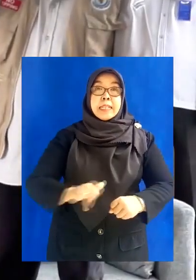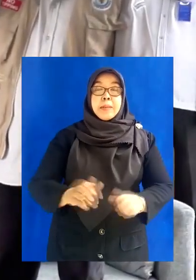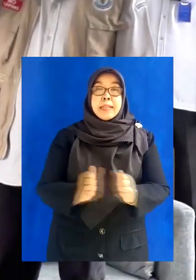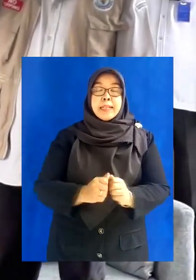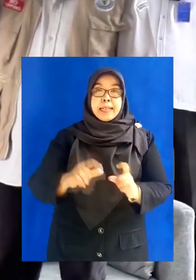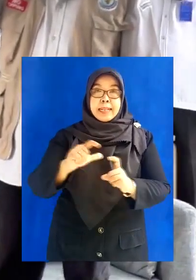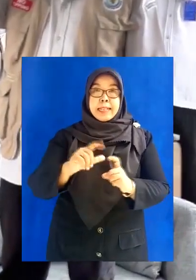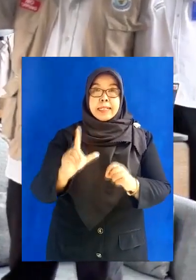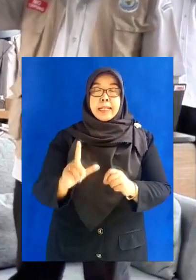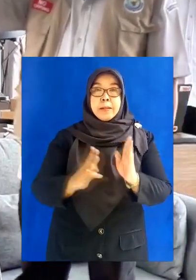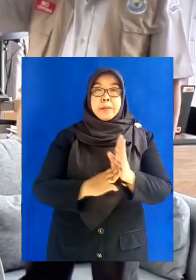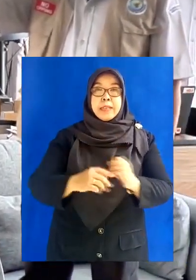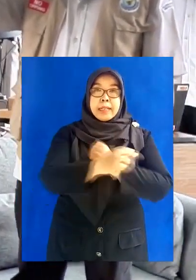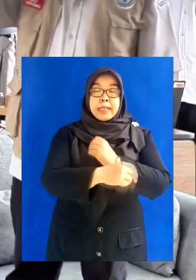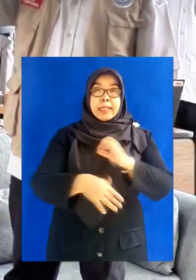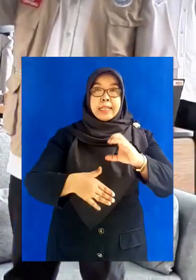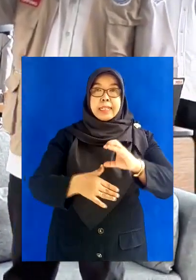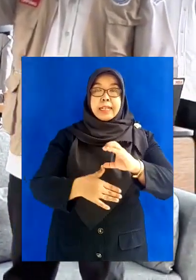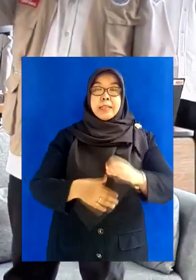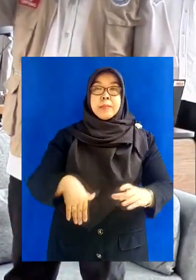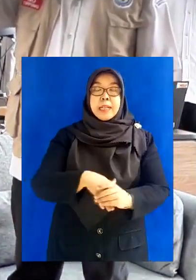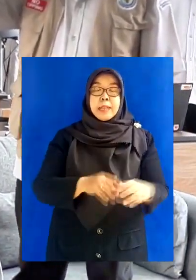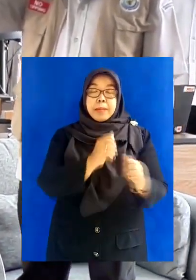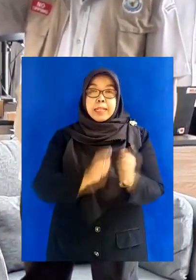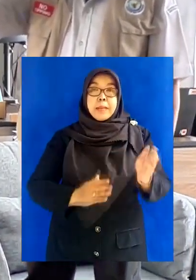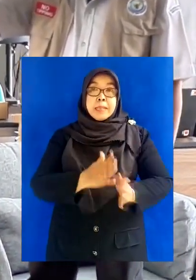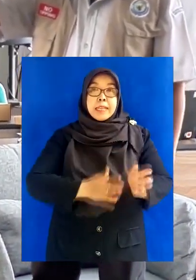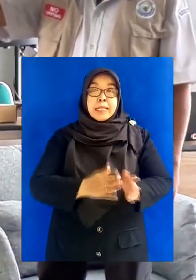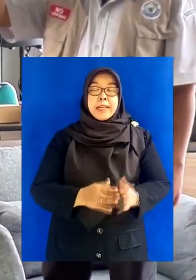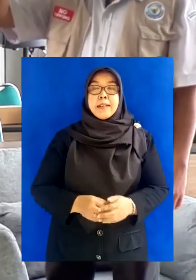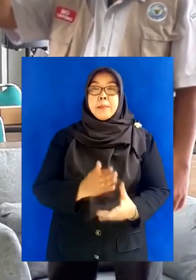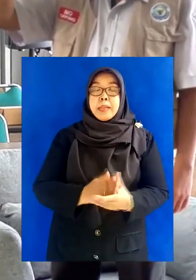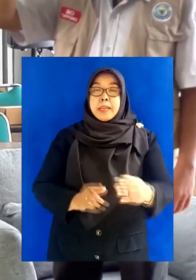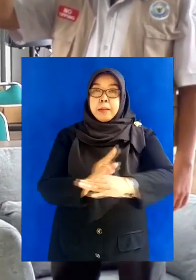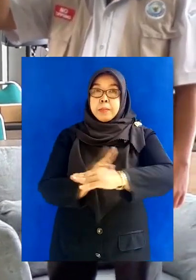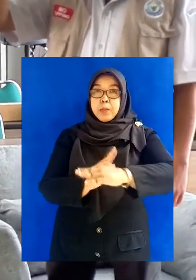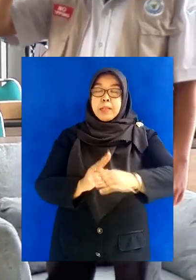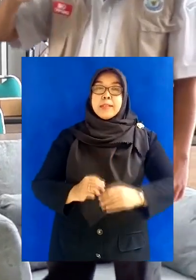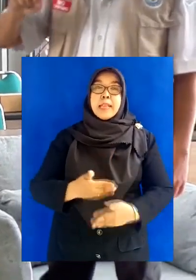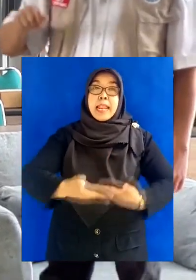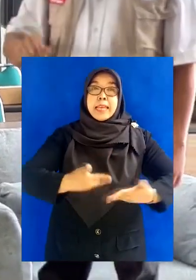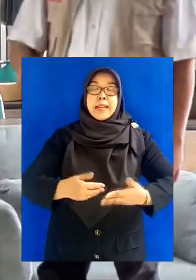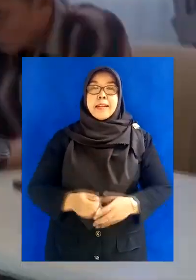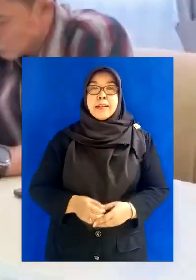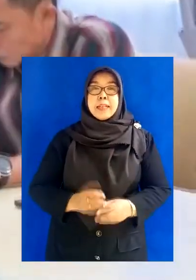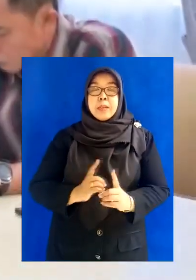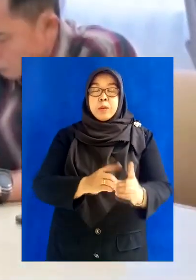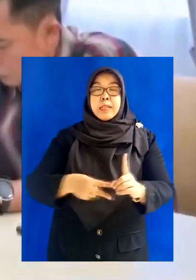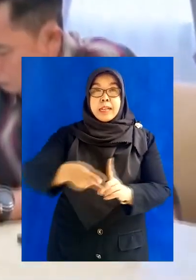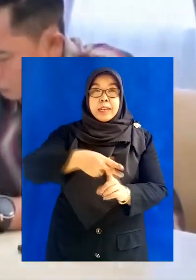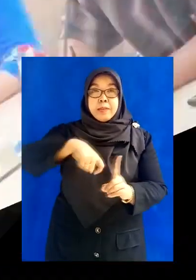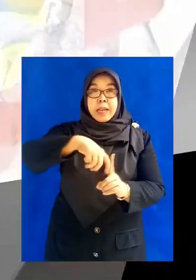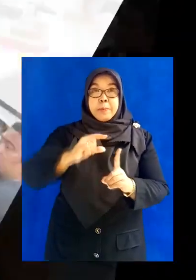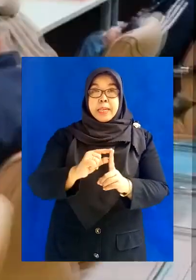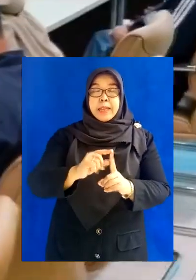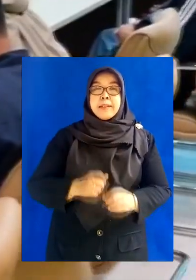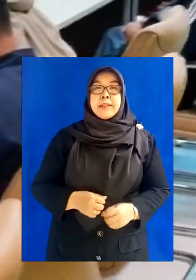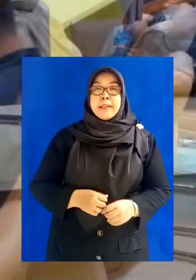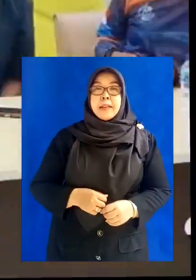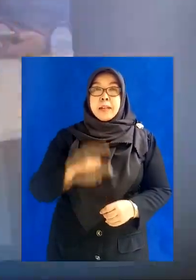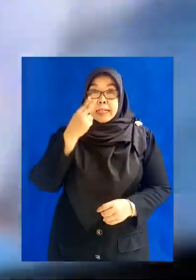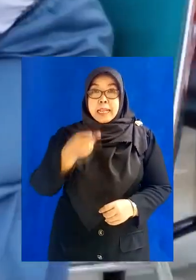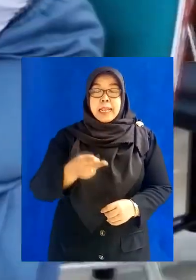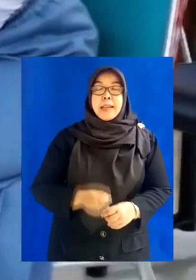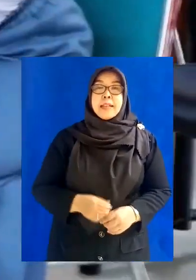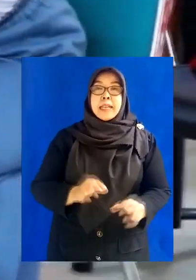telah menjalin kerjasama dengan Sekolah Luar Biasa Negeri Cilacap dalam hal pelatihan bahasa isyarat bagi petugas pelayanan, keterlibatan